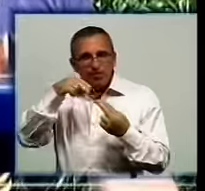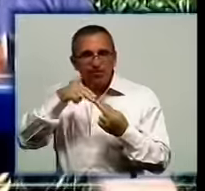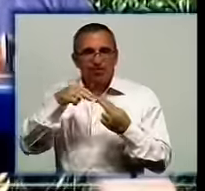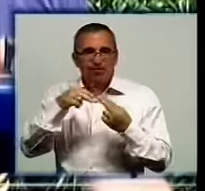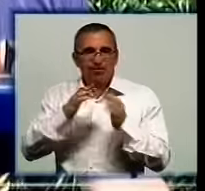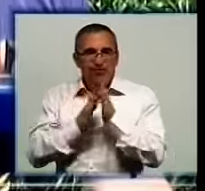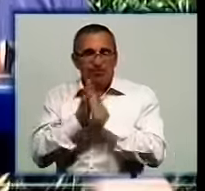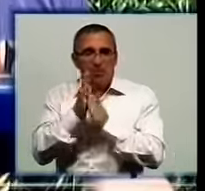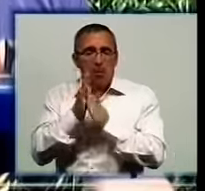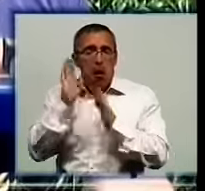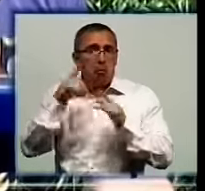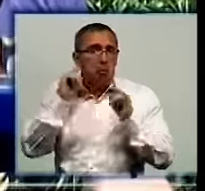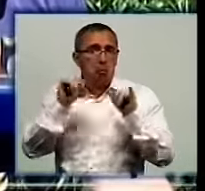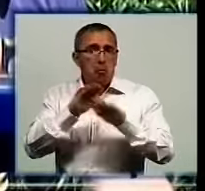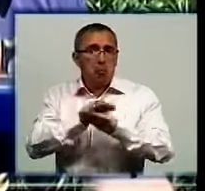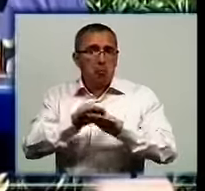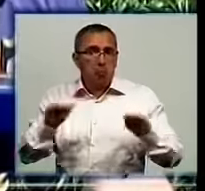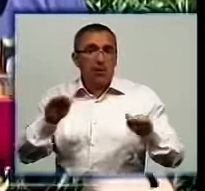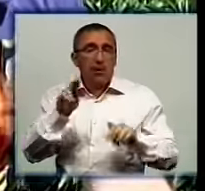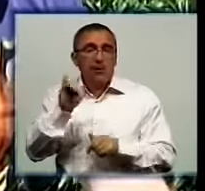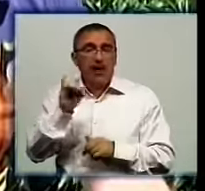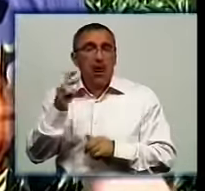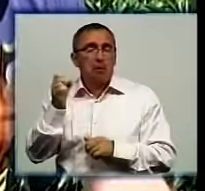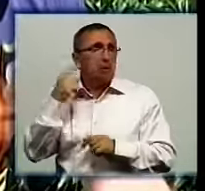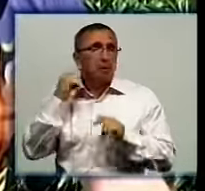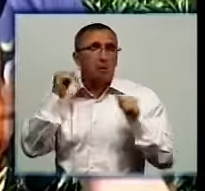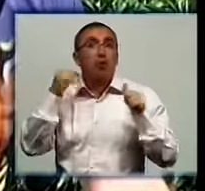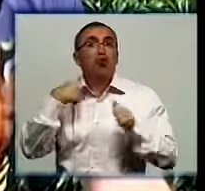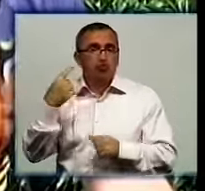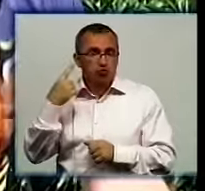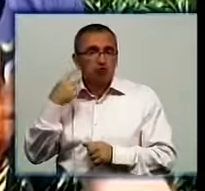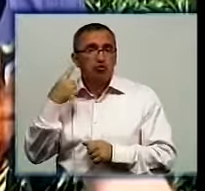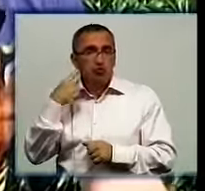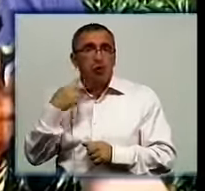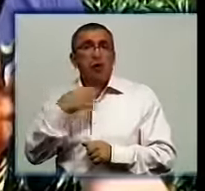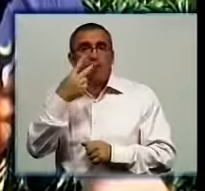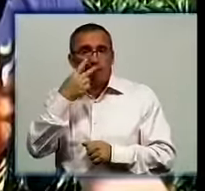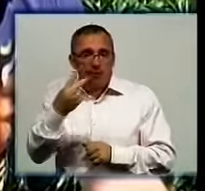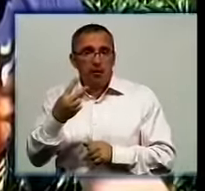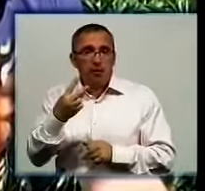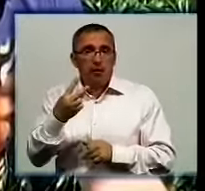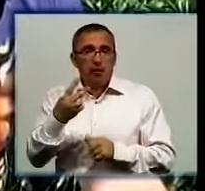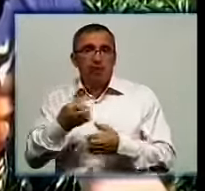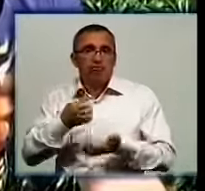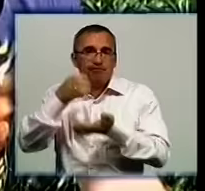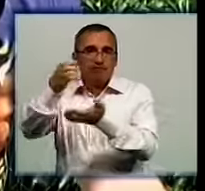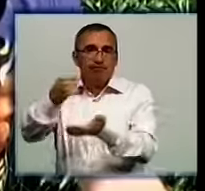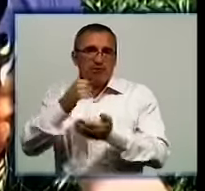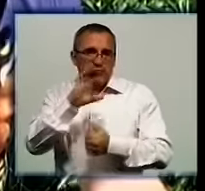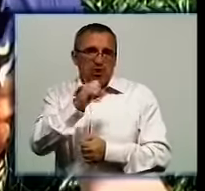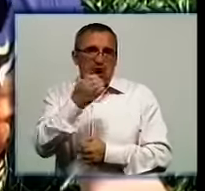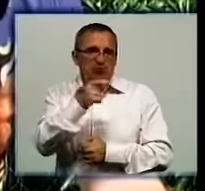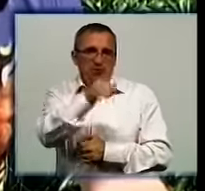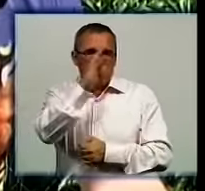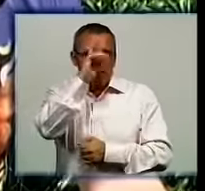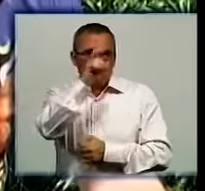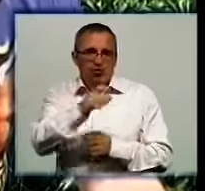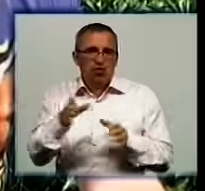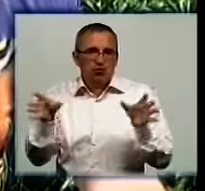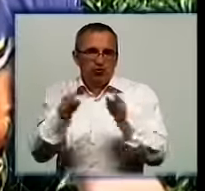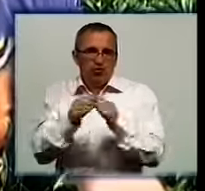як-то потім не стало, короче. Діани, коли не було, то я ще слышав, короче, тому що я бачив, этот нес молоко, короче, ну Саша, этот